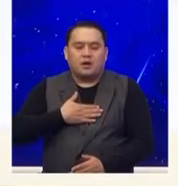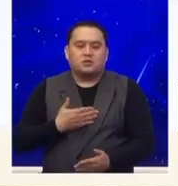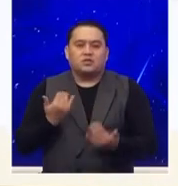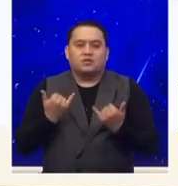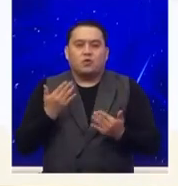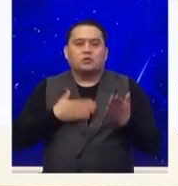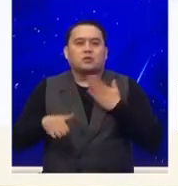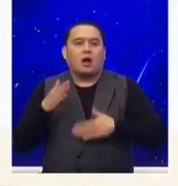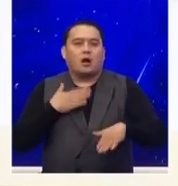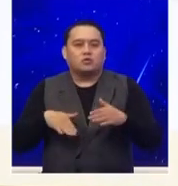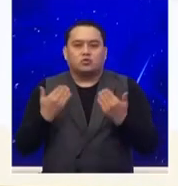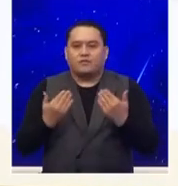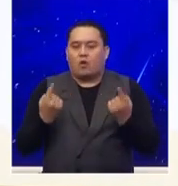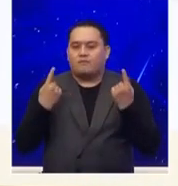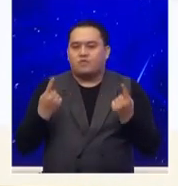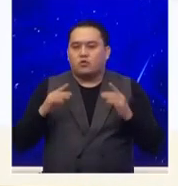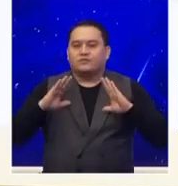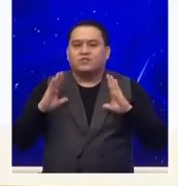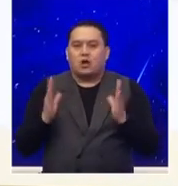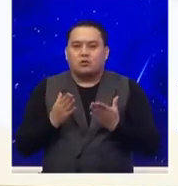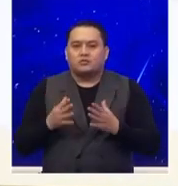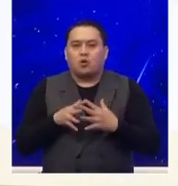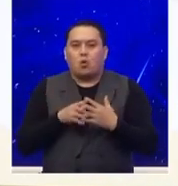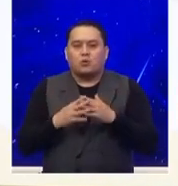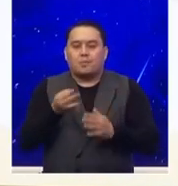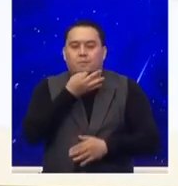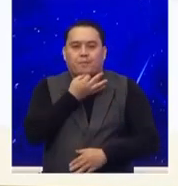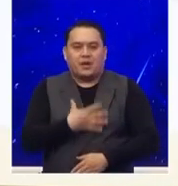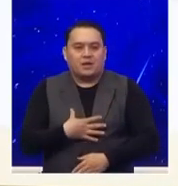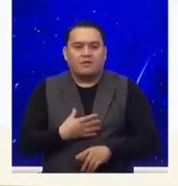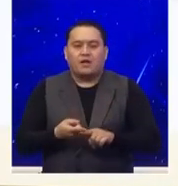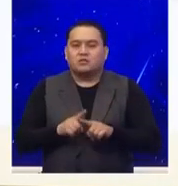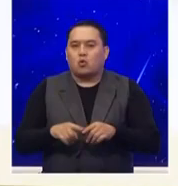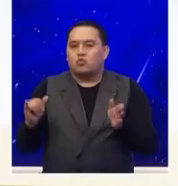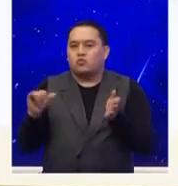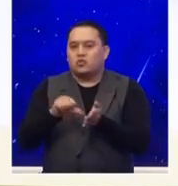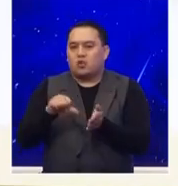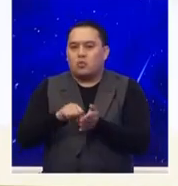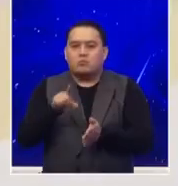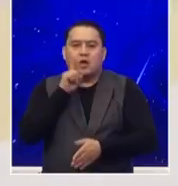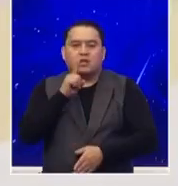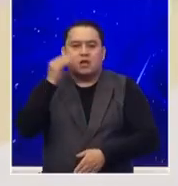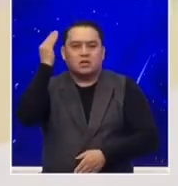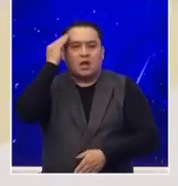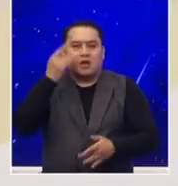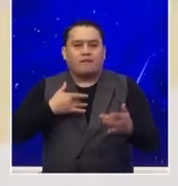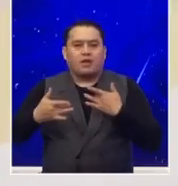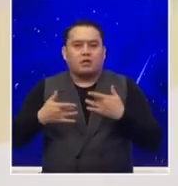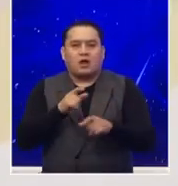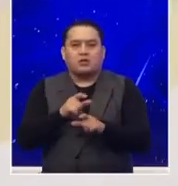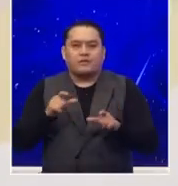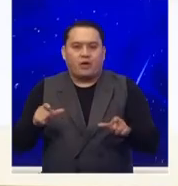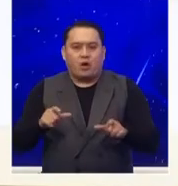Мы очень рады такому грандиозному событию. Все очень понравилось, в том числе выступления молодых и талантливых артистов.